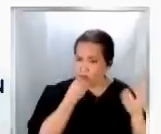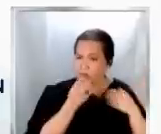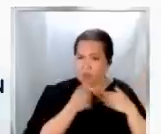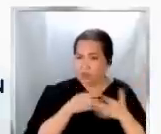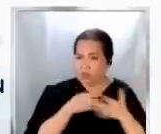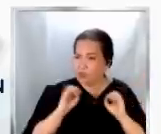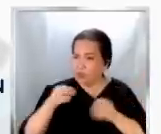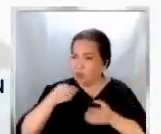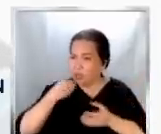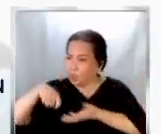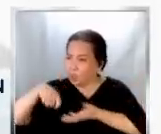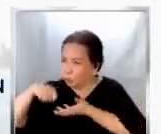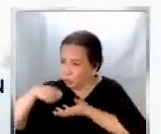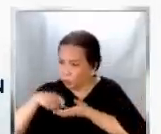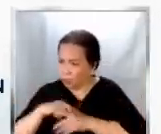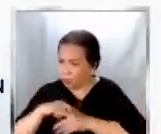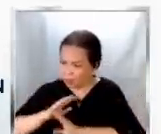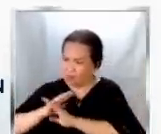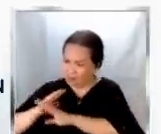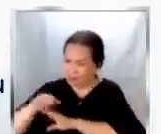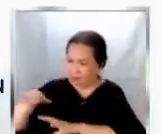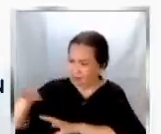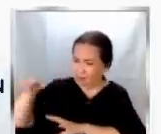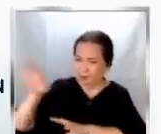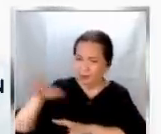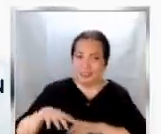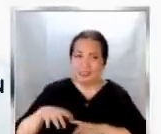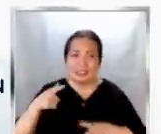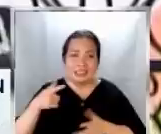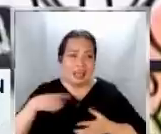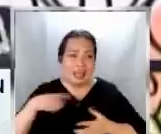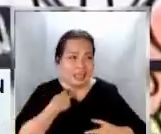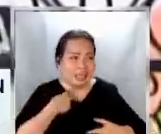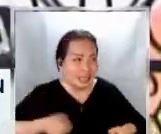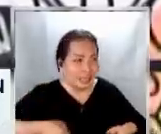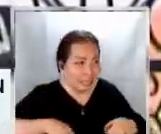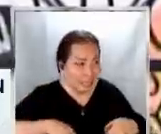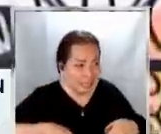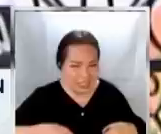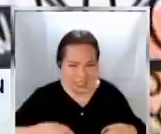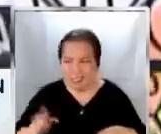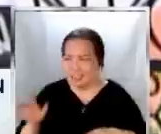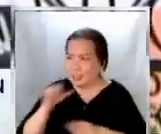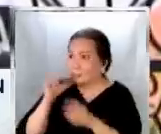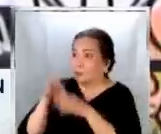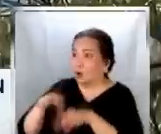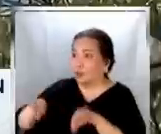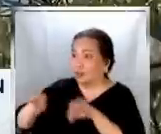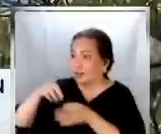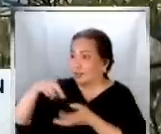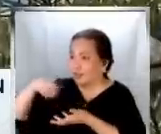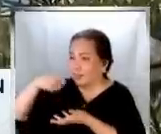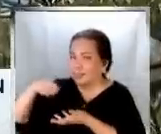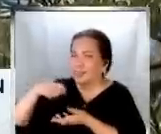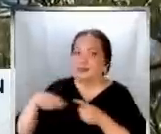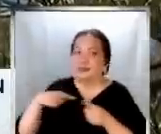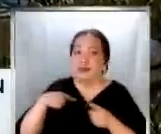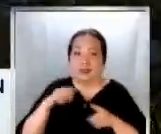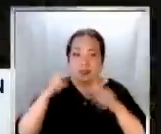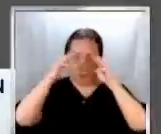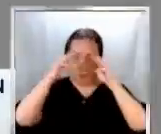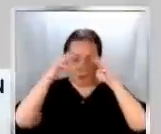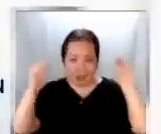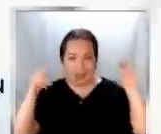hinarang ng isang opisyal ng barangay ang isang delivery rider dahil hindi raw essential ang lugaw. Galing na mismo sa Malacañang ang paglilinaw na sinusugan pa ng